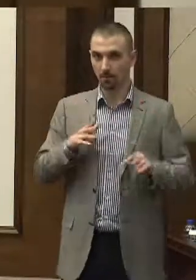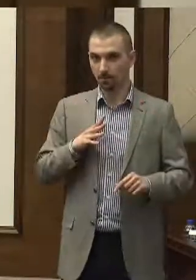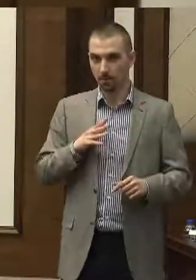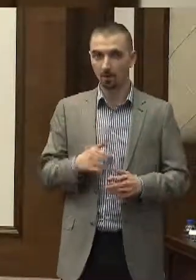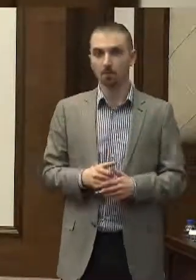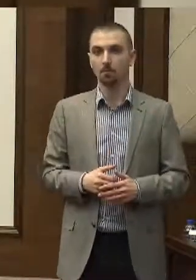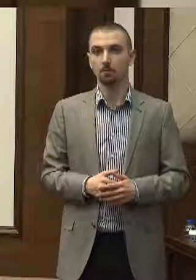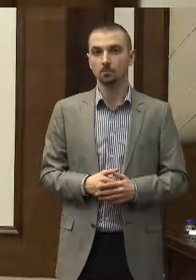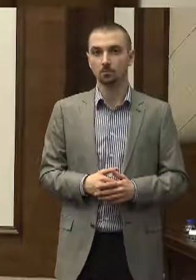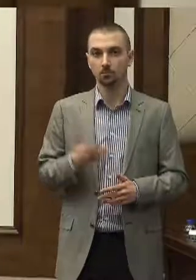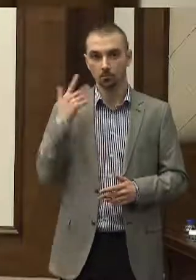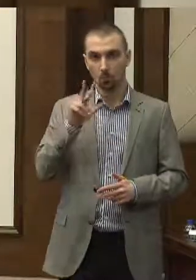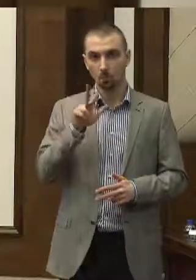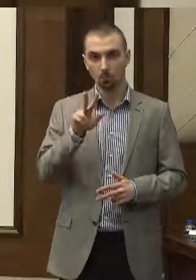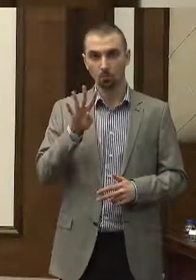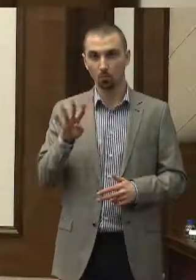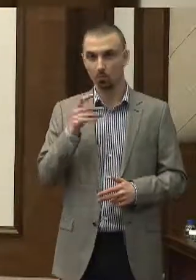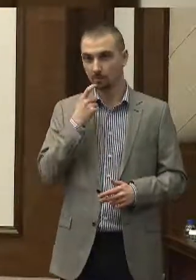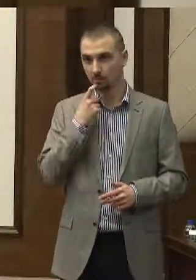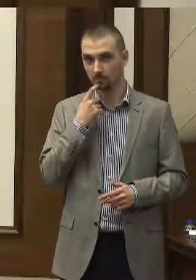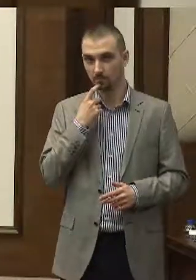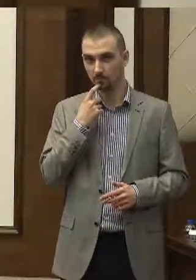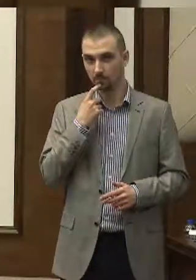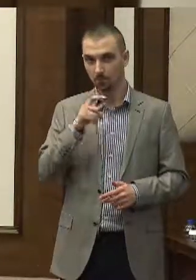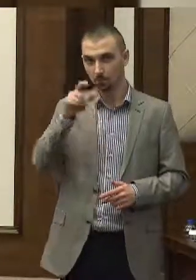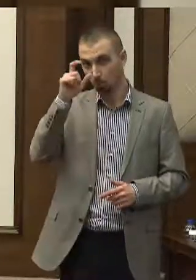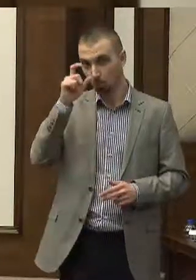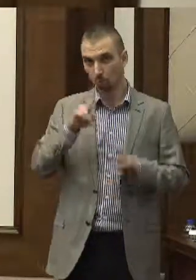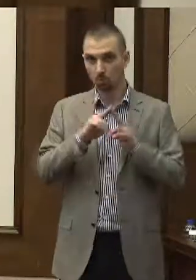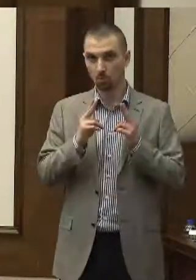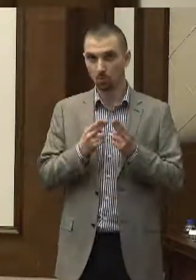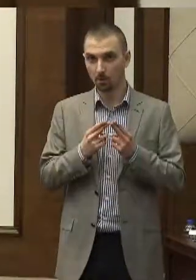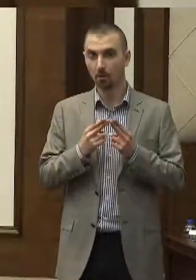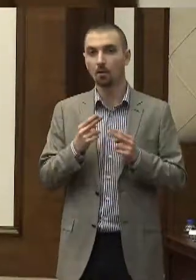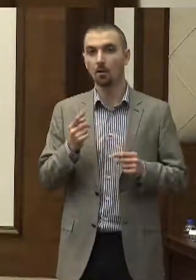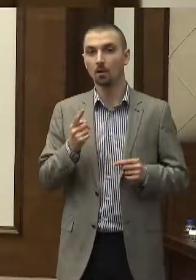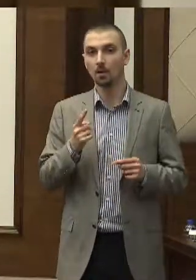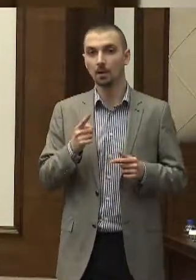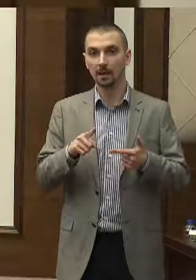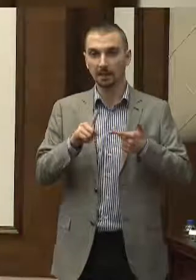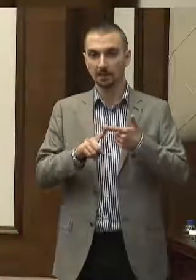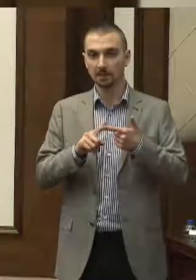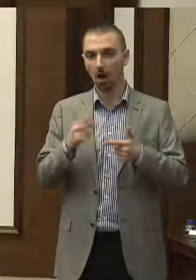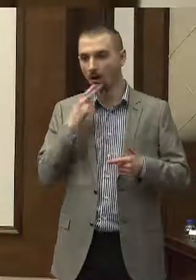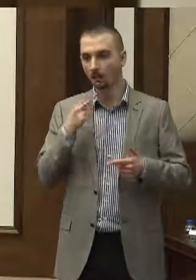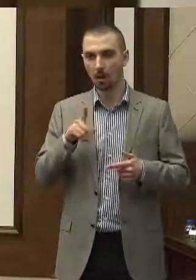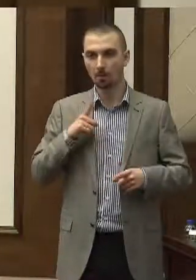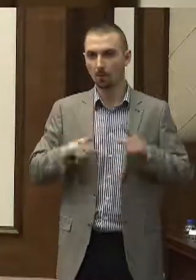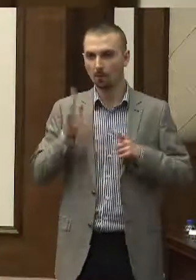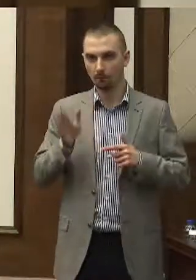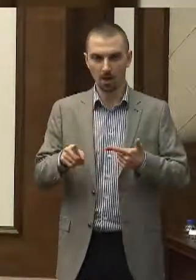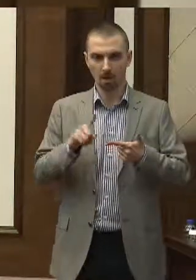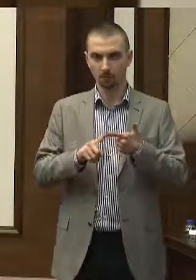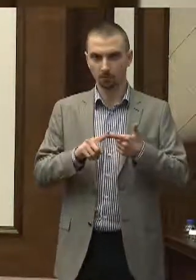Ve Türkiye 1934 yılında dünyada kadın temsili açısından ikinci sıradayken bugün